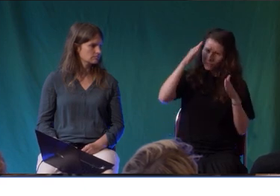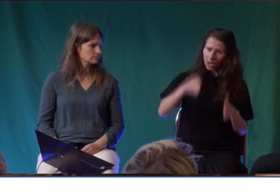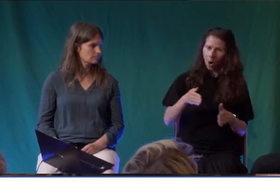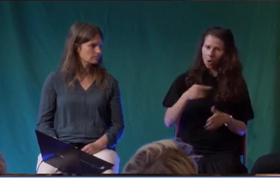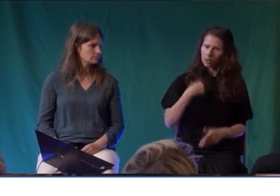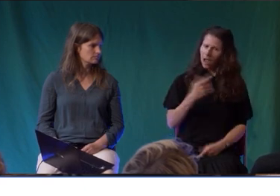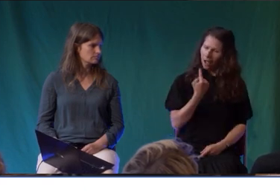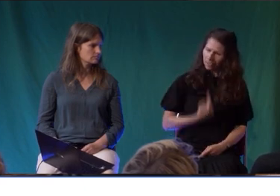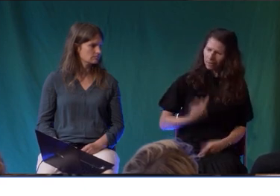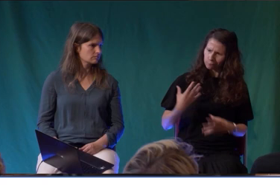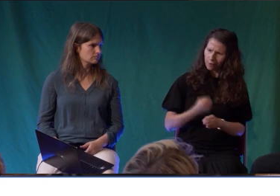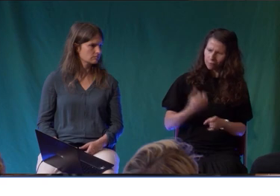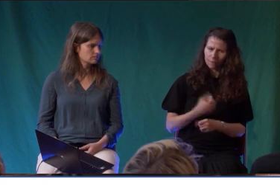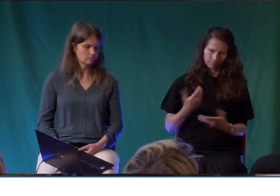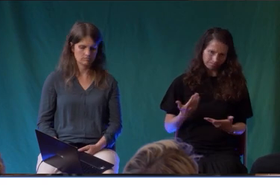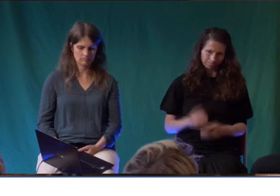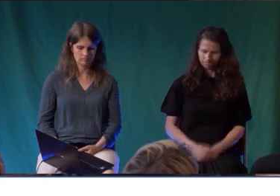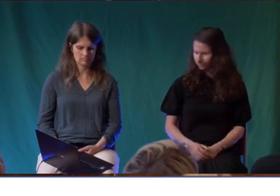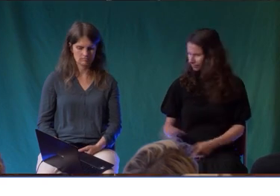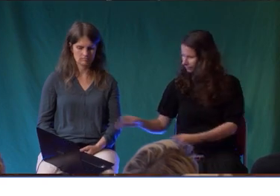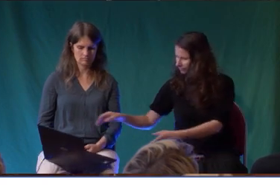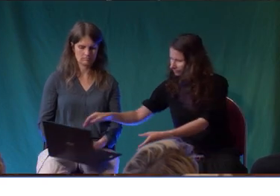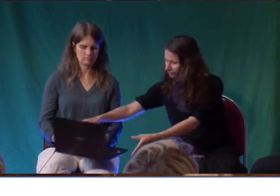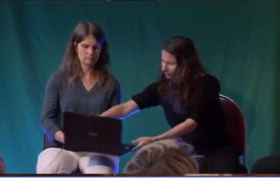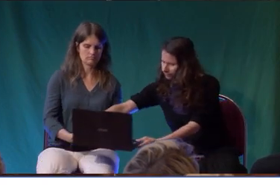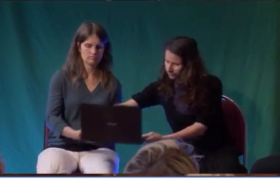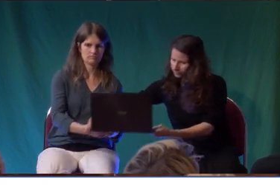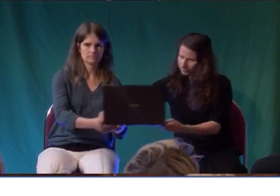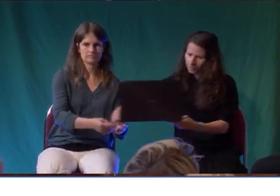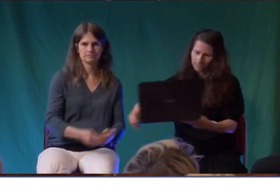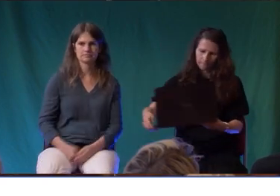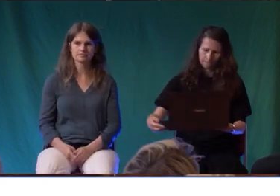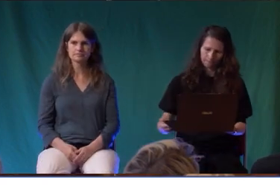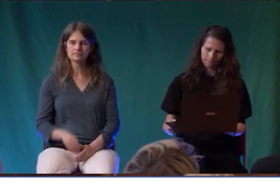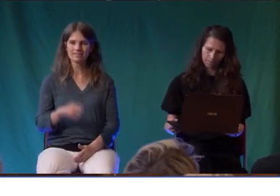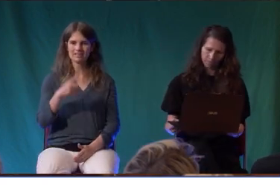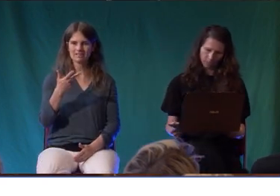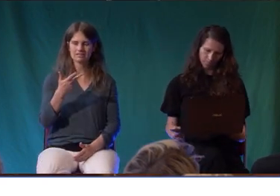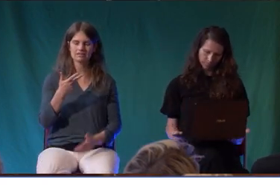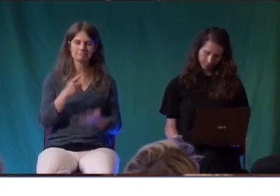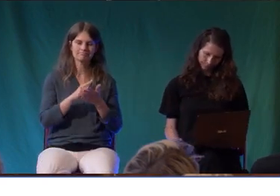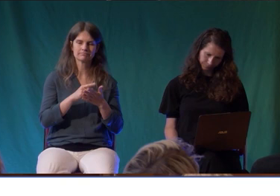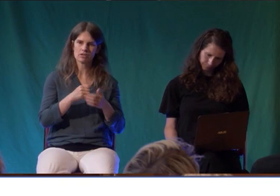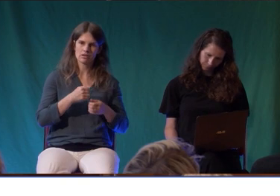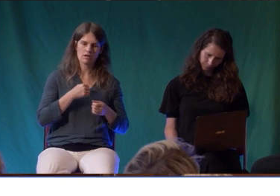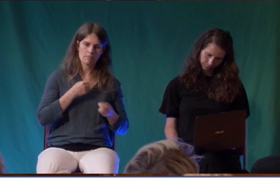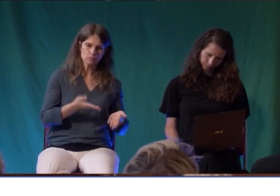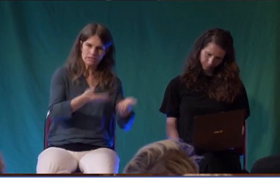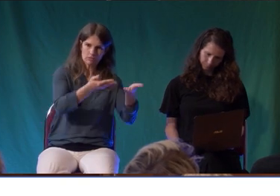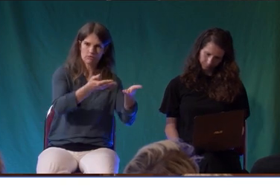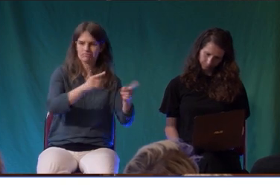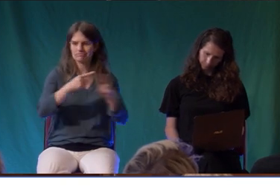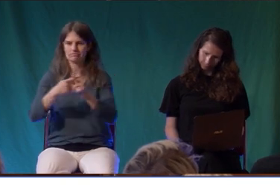machen lassen das dritte Spannungsfeld ist das zwischen Ermutigung und Bevormundung